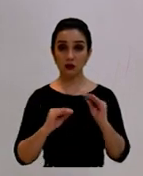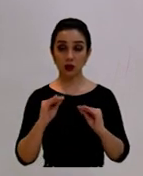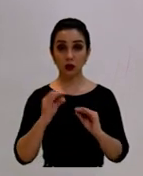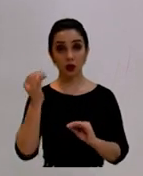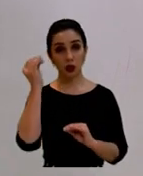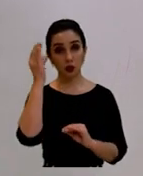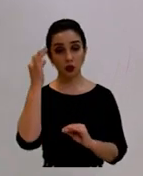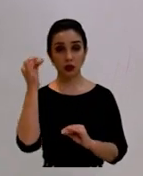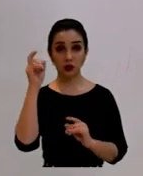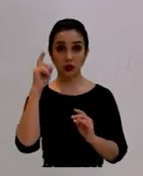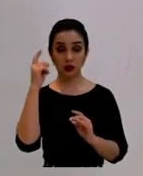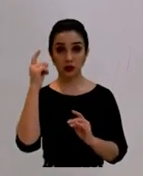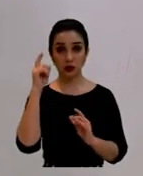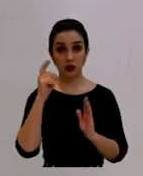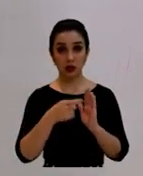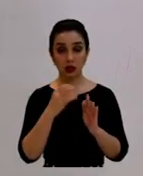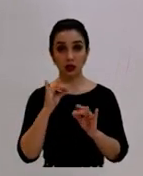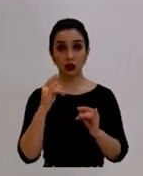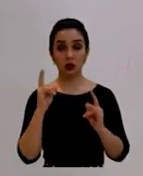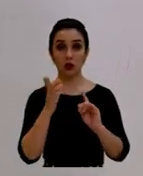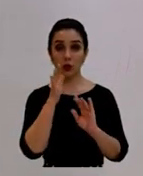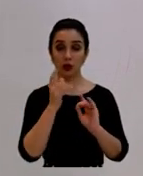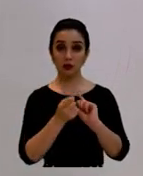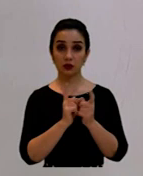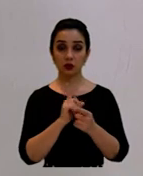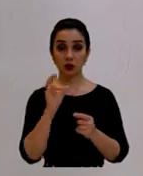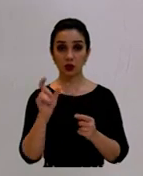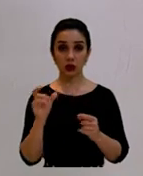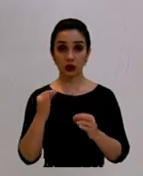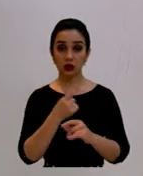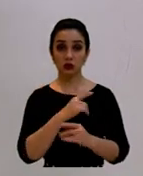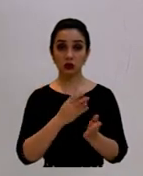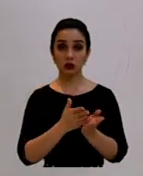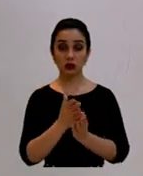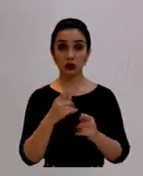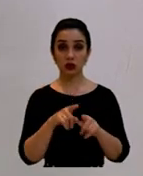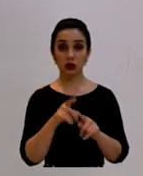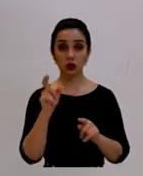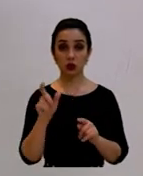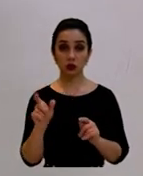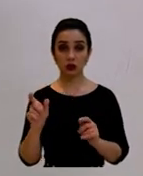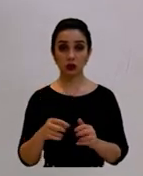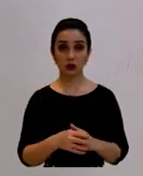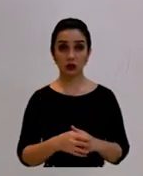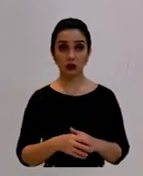сформировать научные знания о эволюции людей и движущей силе эволюции людей.